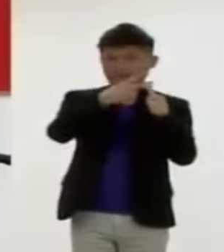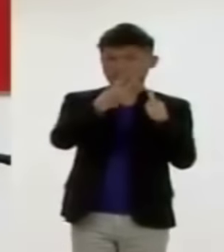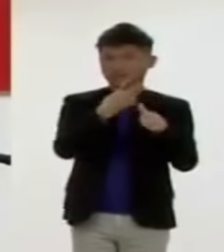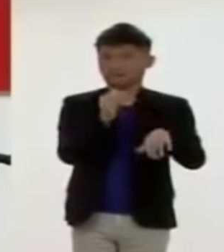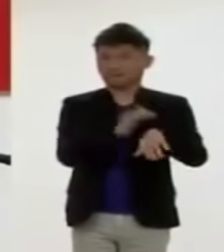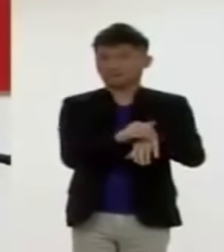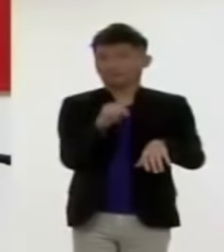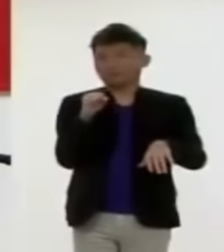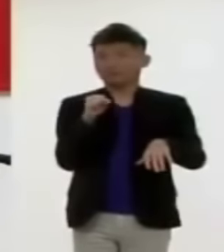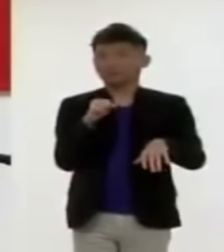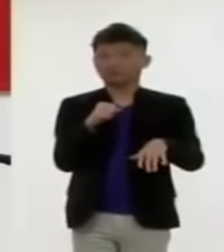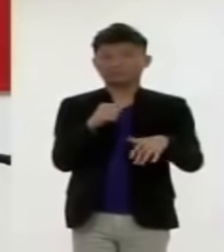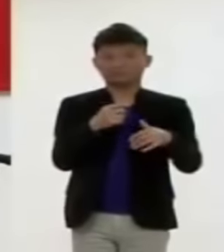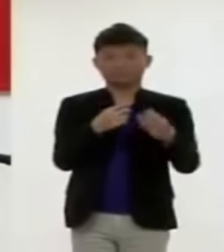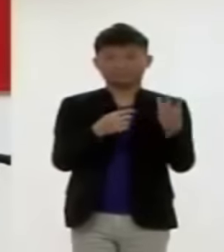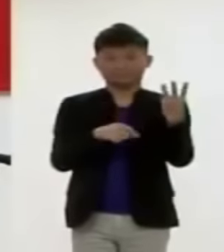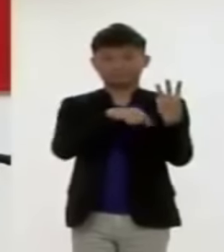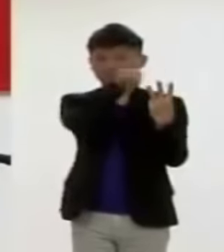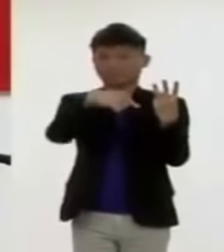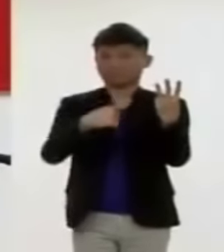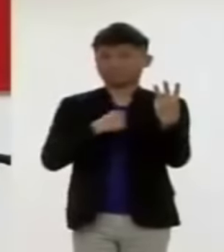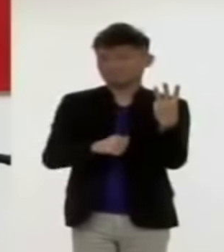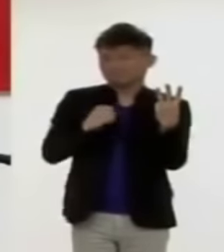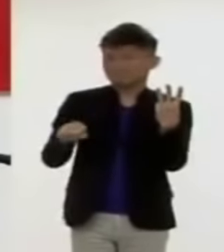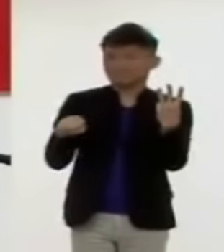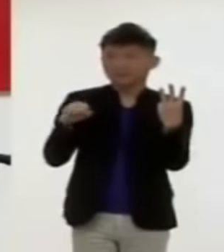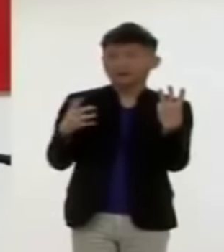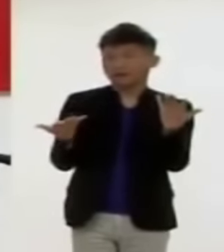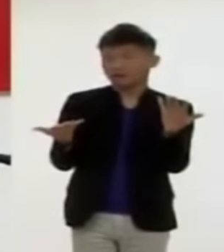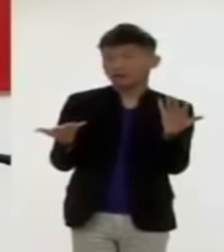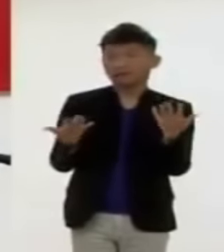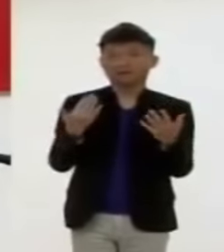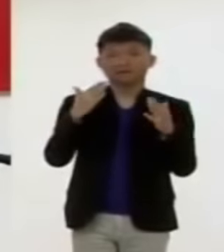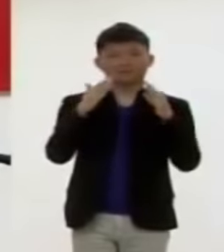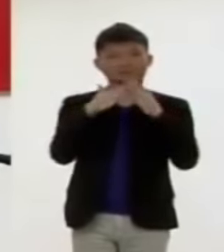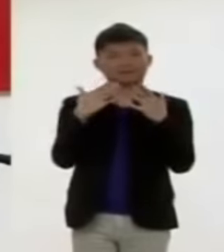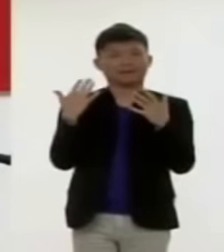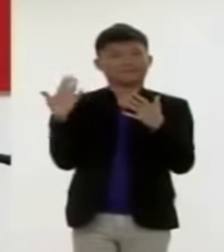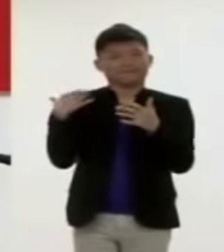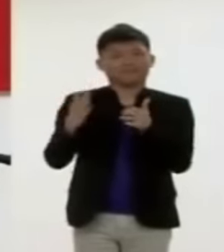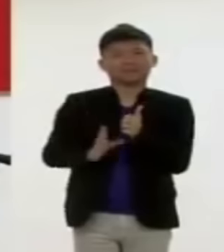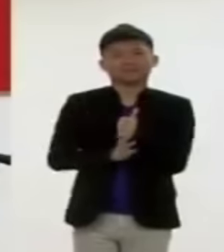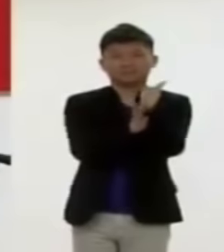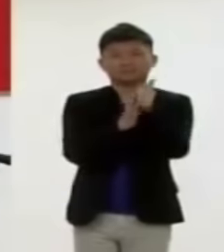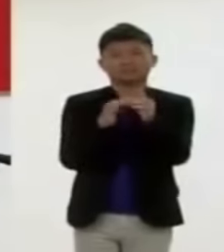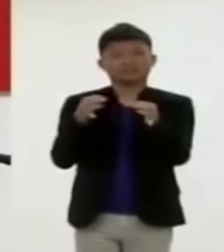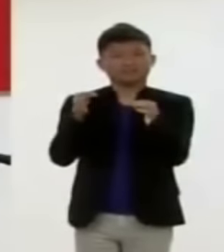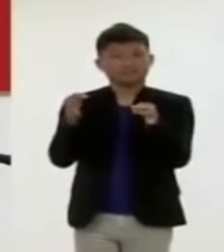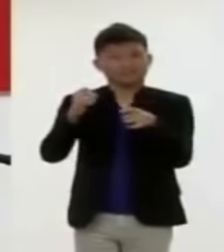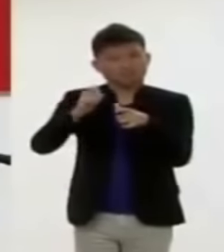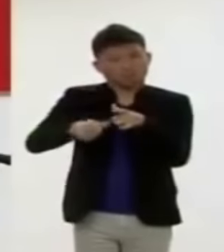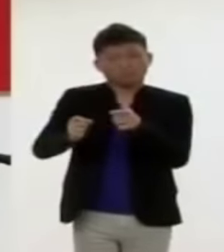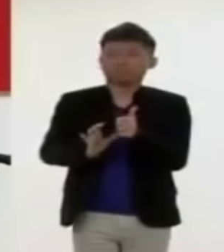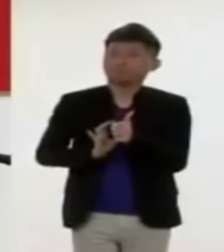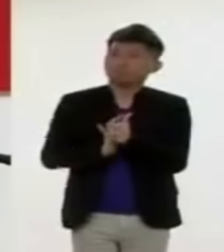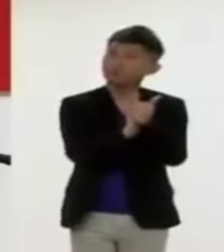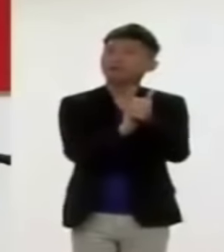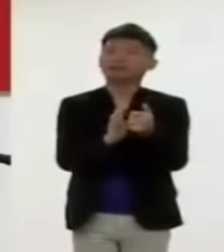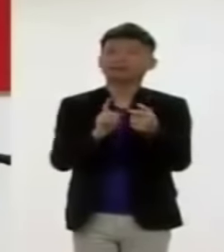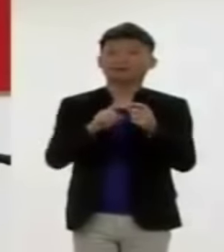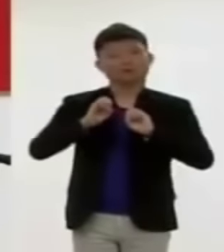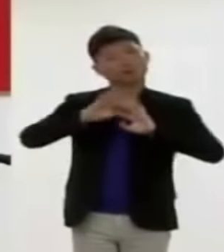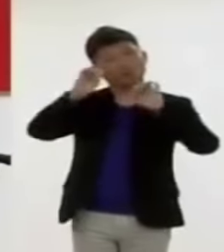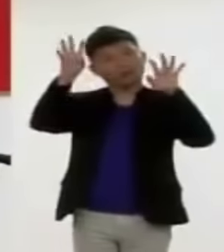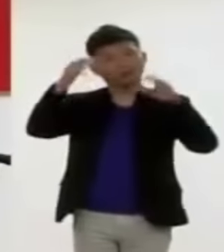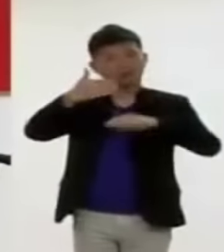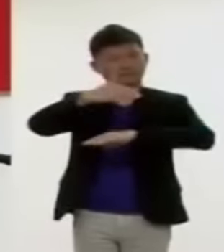下，三强真的强吗？那不是靠家里的背景，那不是靠财团，那不是靠广告媒